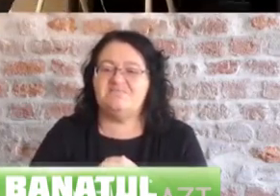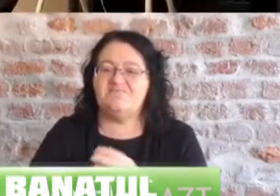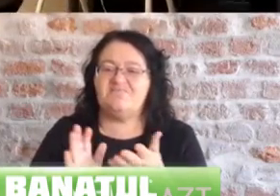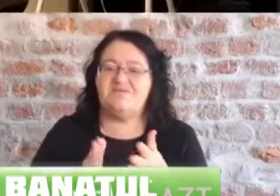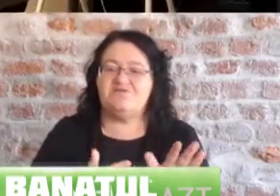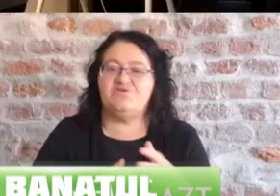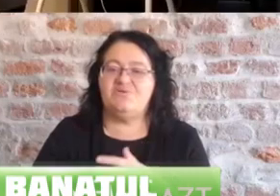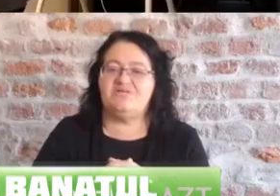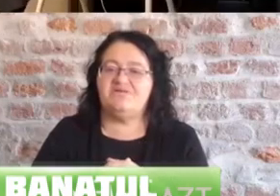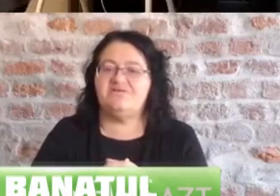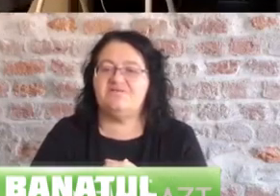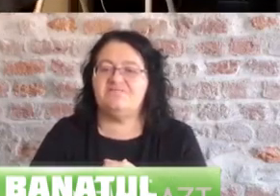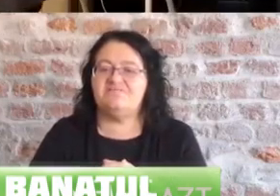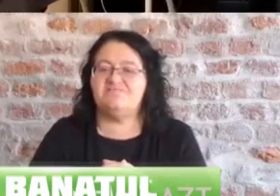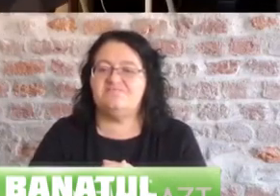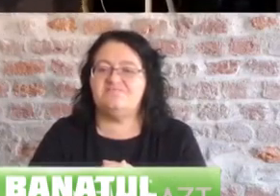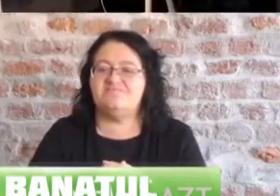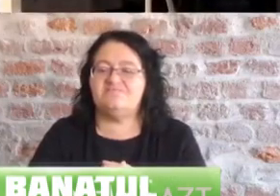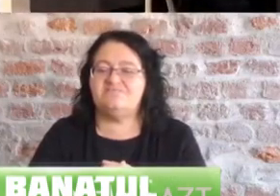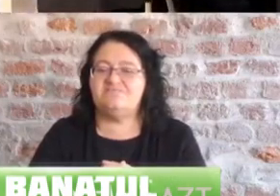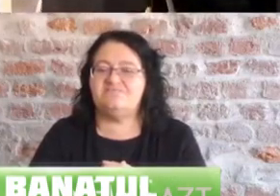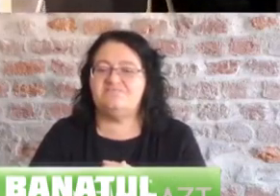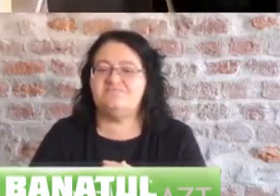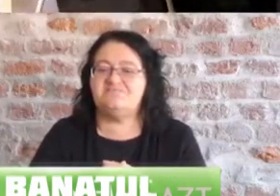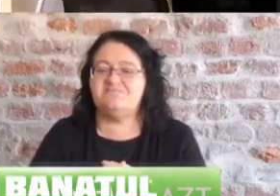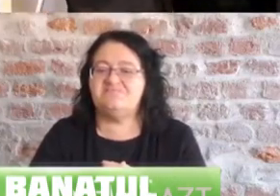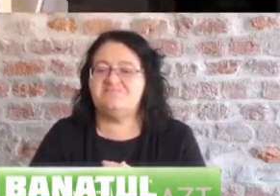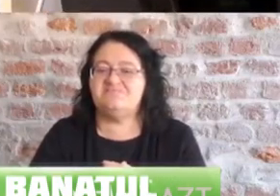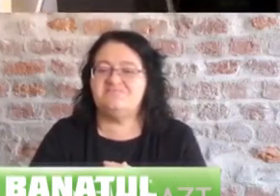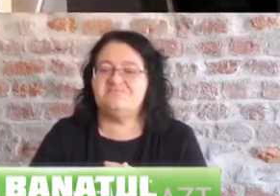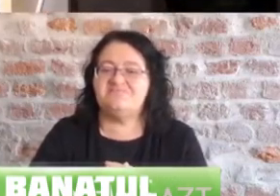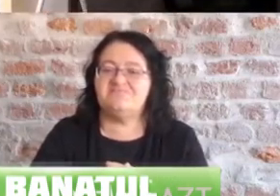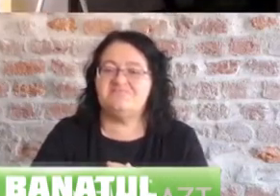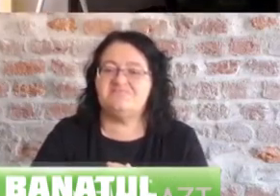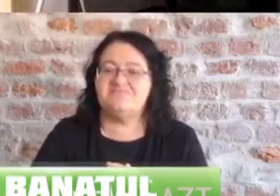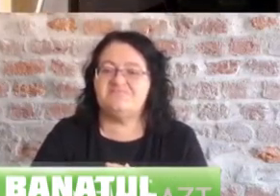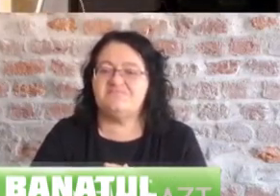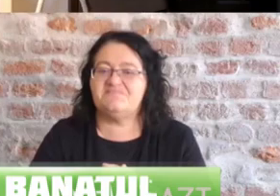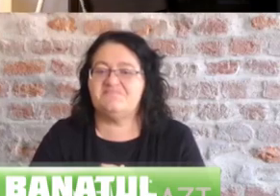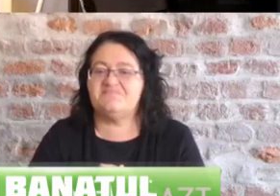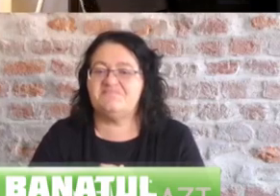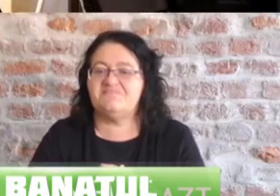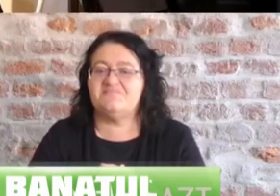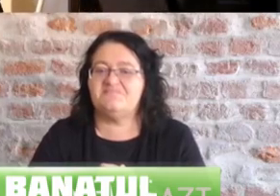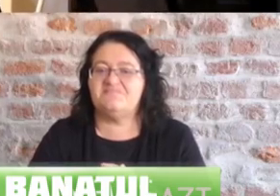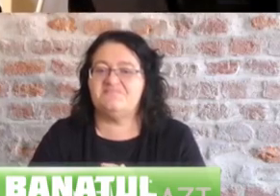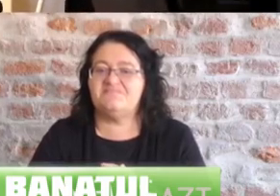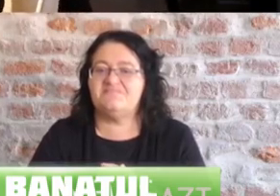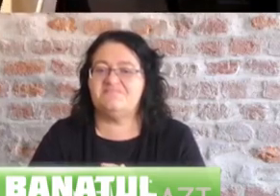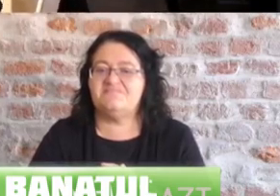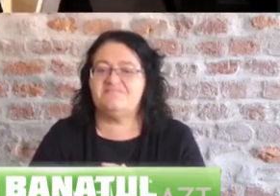începând, nu știu, aș zice, da, o să încăpe, eu voi sta, da, acolo.